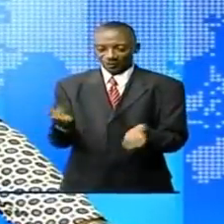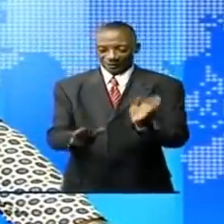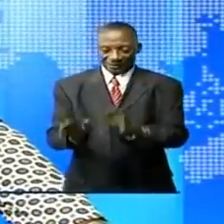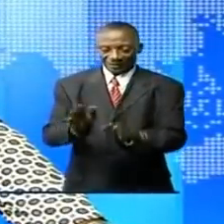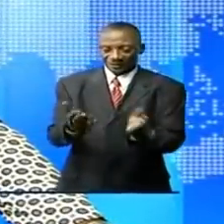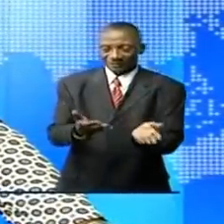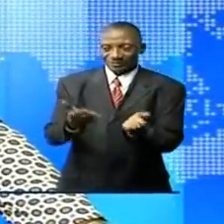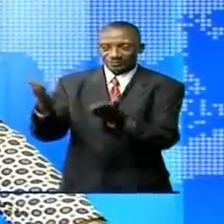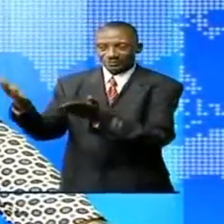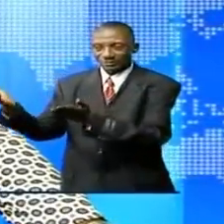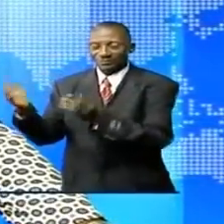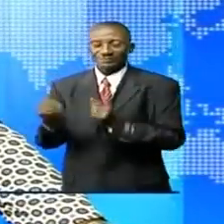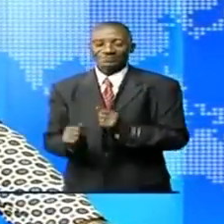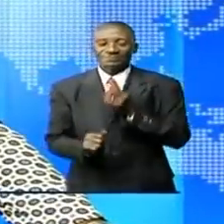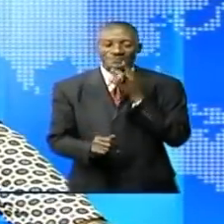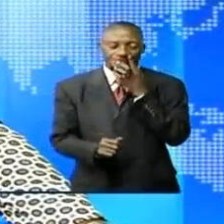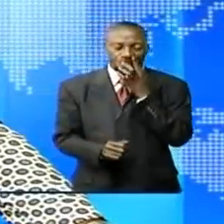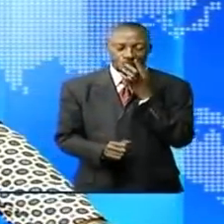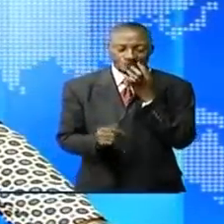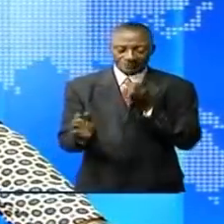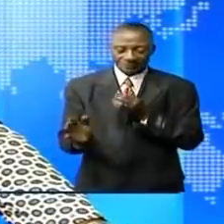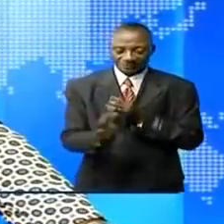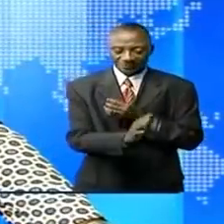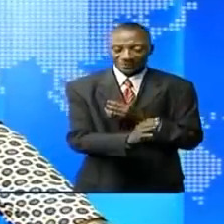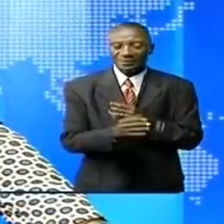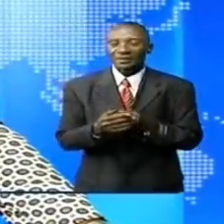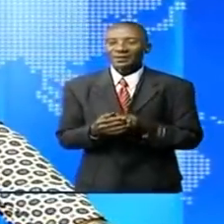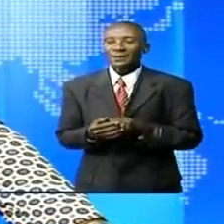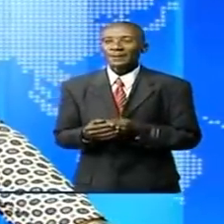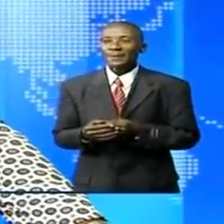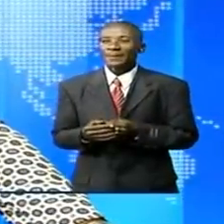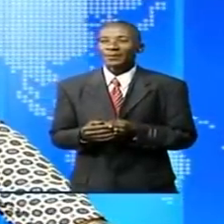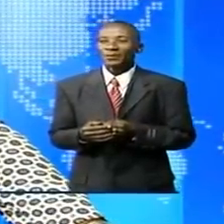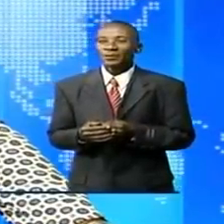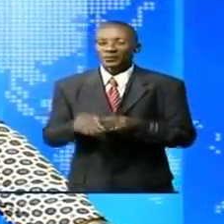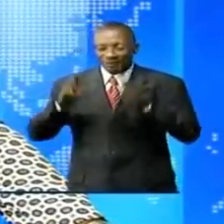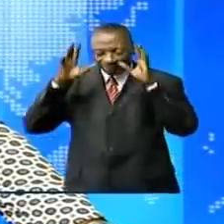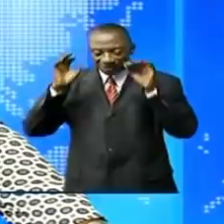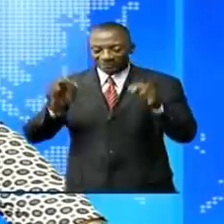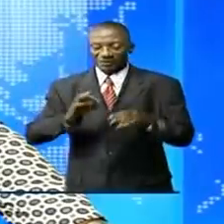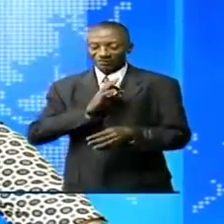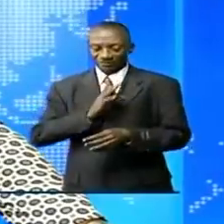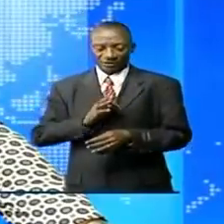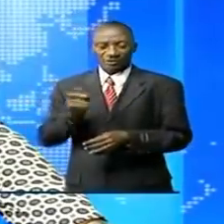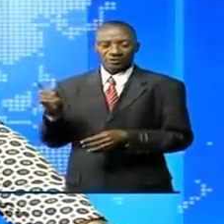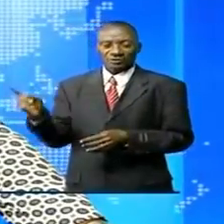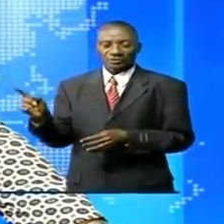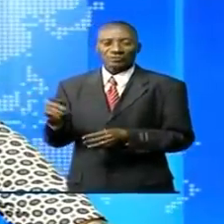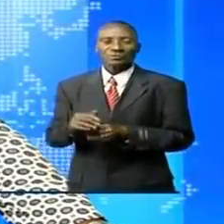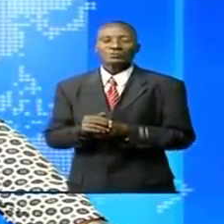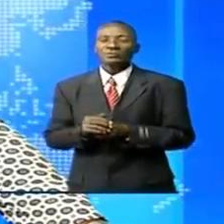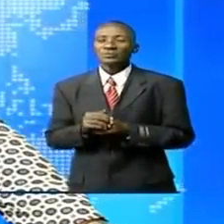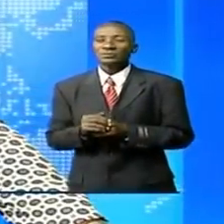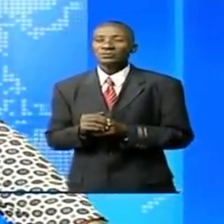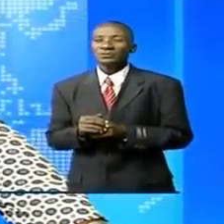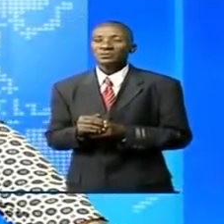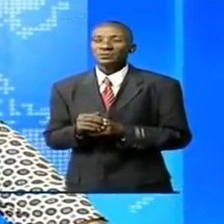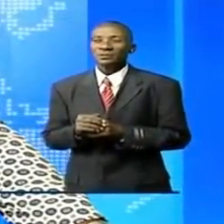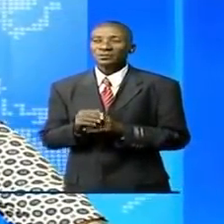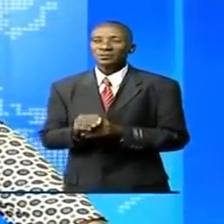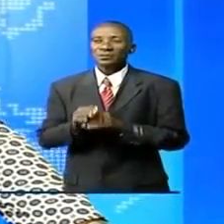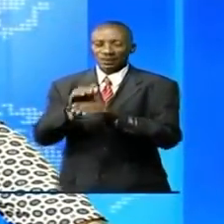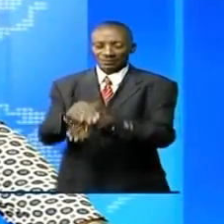la République, Félix-Antoine Tshisekedi Tshilombo, a aussi assisté ce dimanche au Shark Club de Kinshasa à un culte